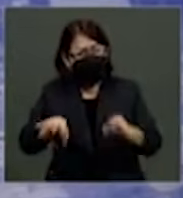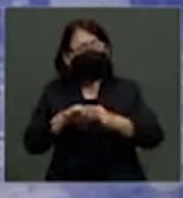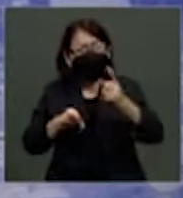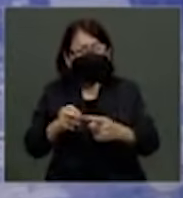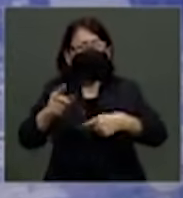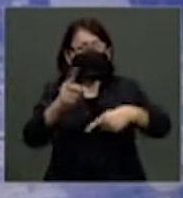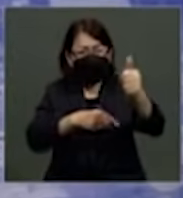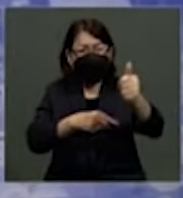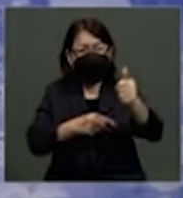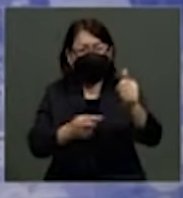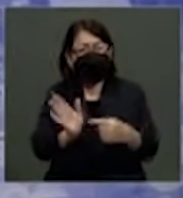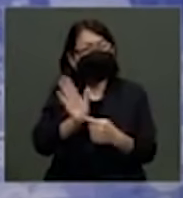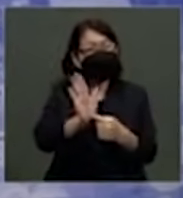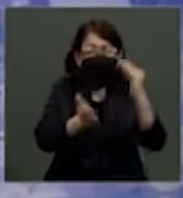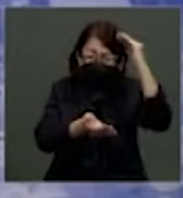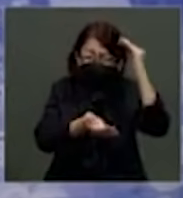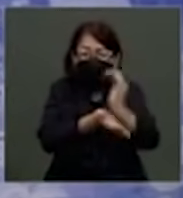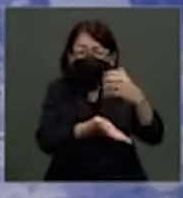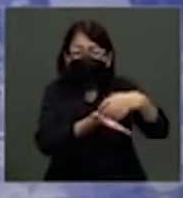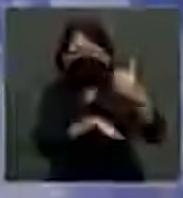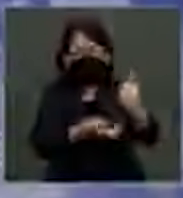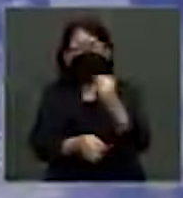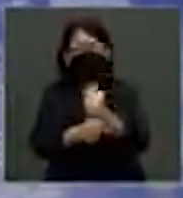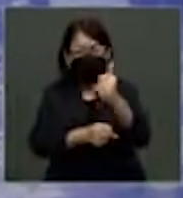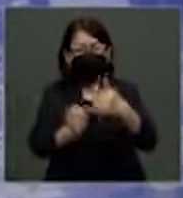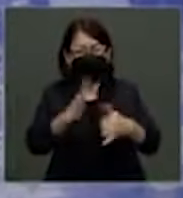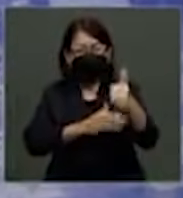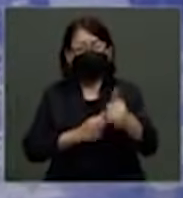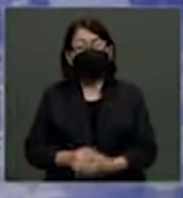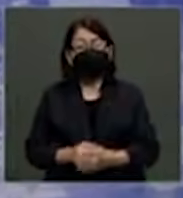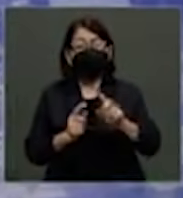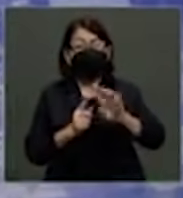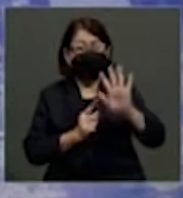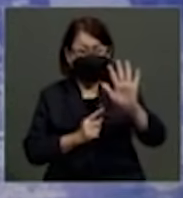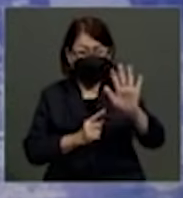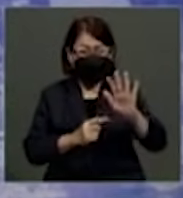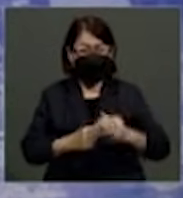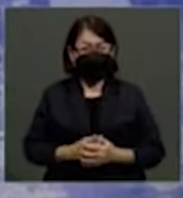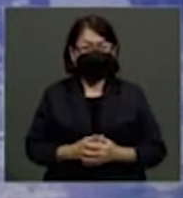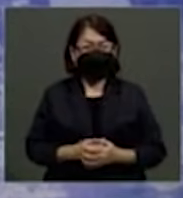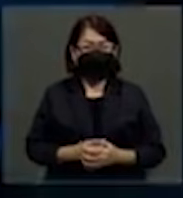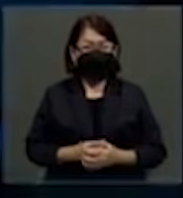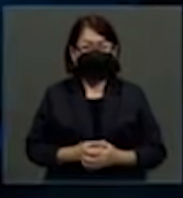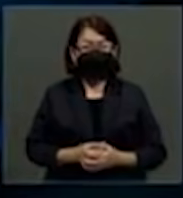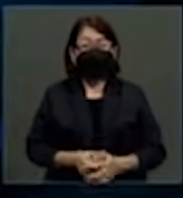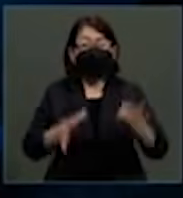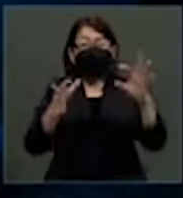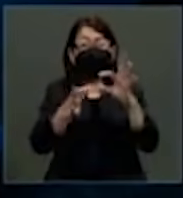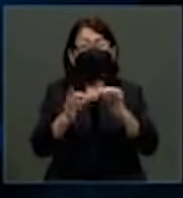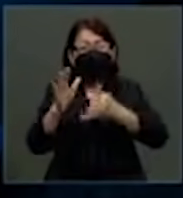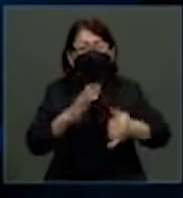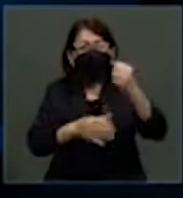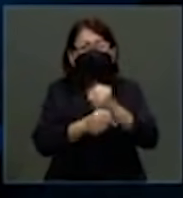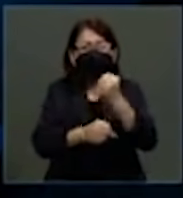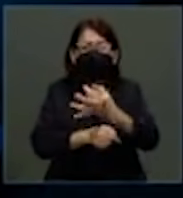หลายๆครั้งเวลาเรามีการทำเคอร์ฟิวก็จะมีคนกลุ่มที่มีความจำเป็นนะครับเพื่อสนับสนุนทำให้สิ่งต่างๆดำเนินการ